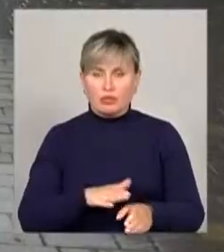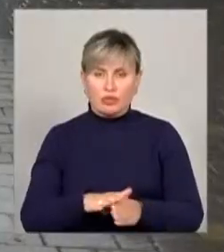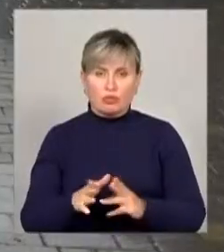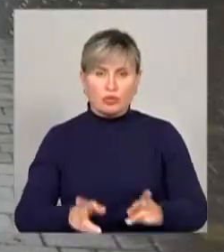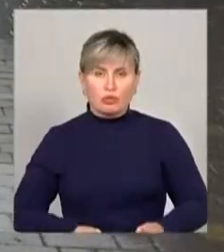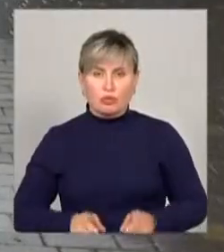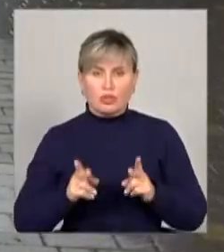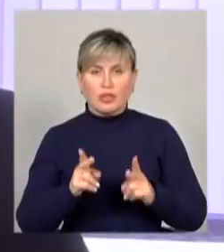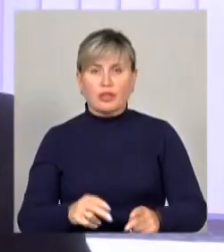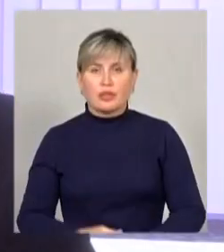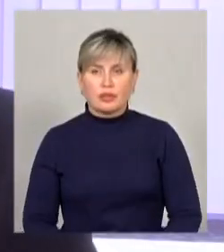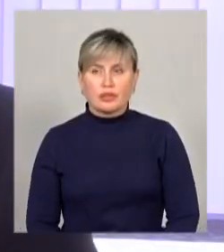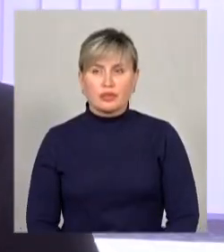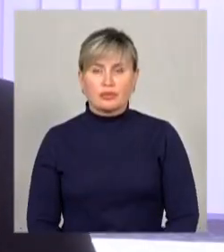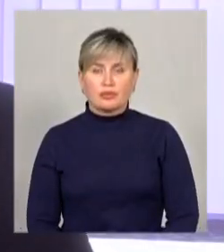преступления.